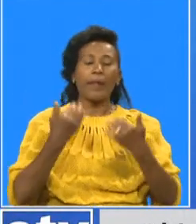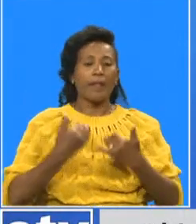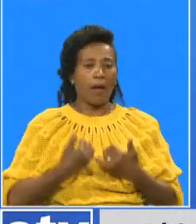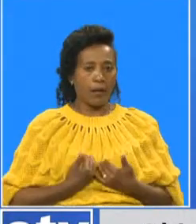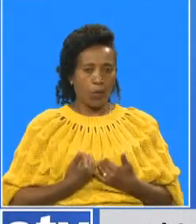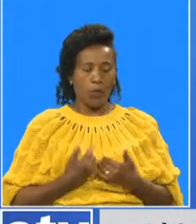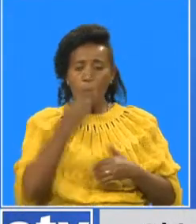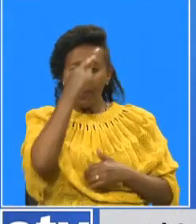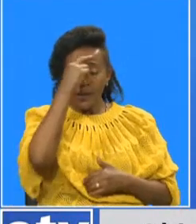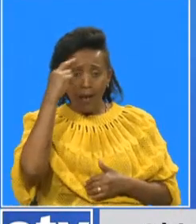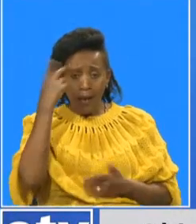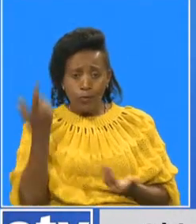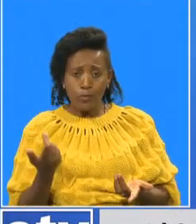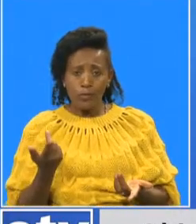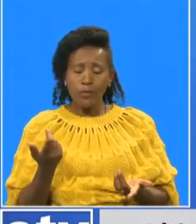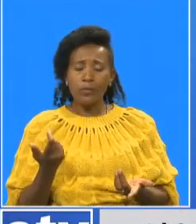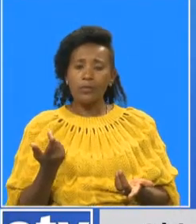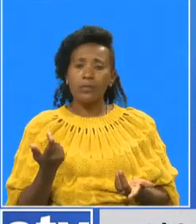አላቸው። ምክንያቱም